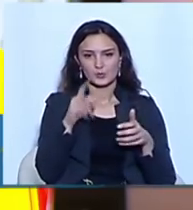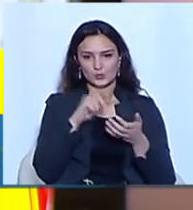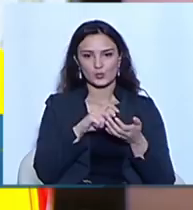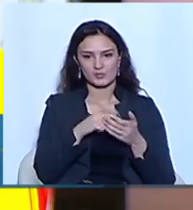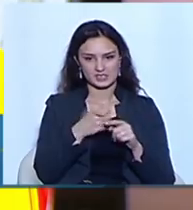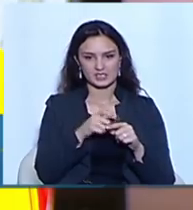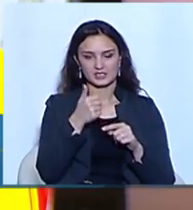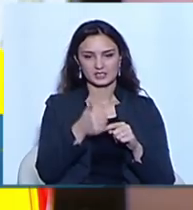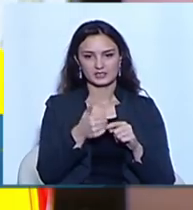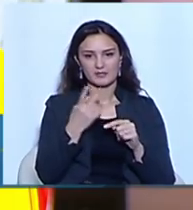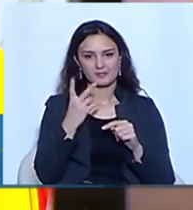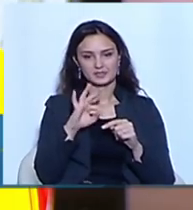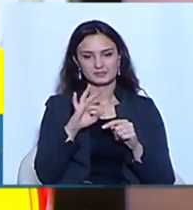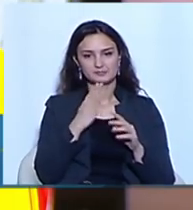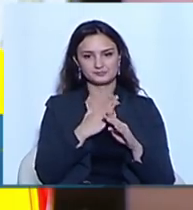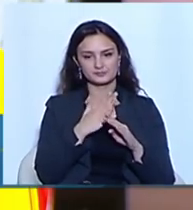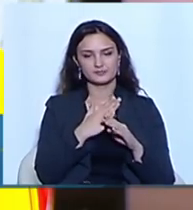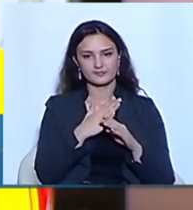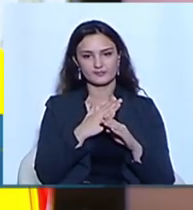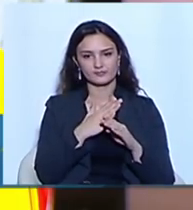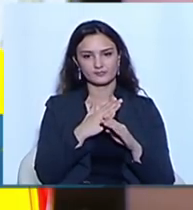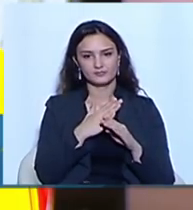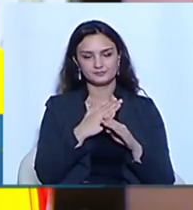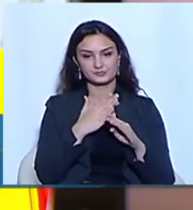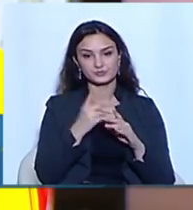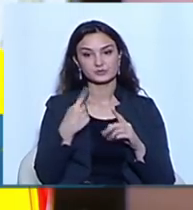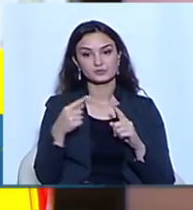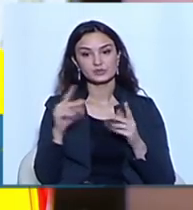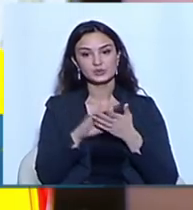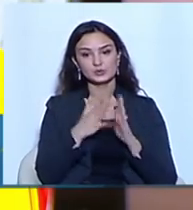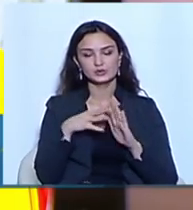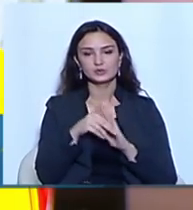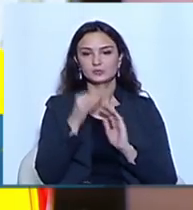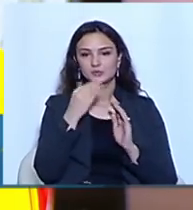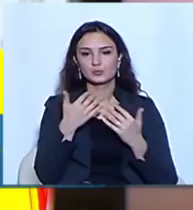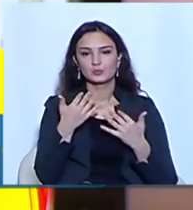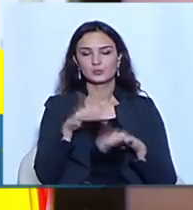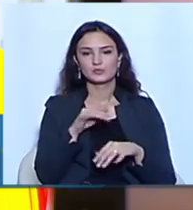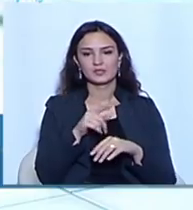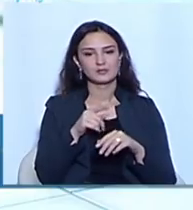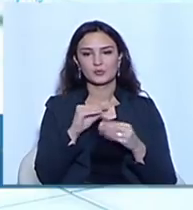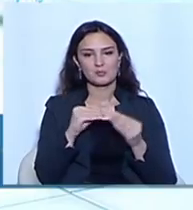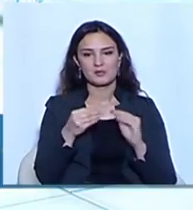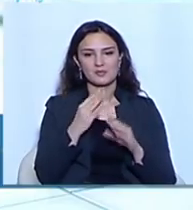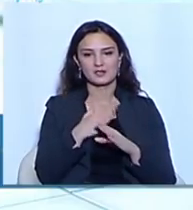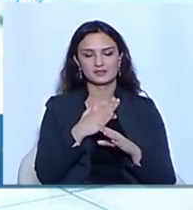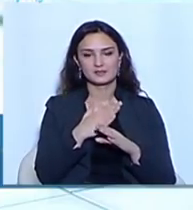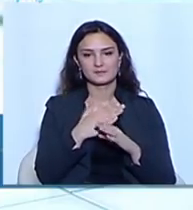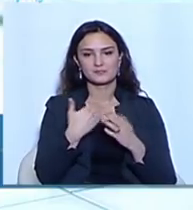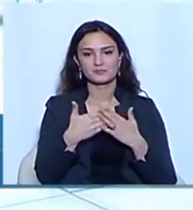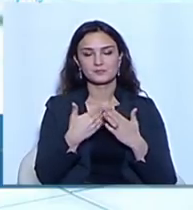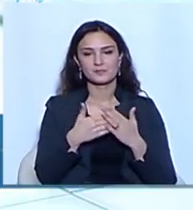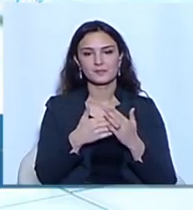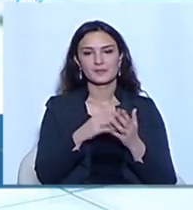ძალიან კარგი, მაგრამ გარკვეულ სიტუაციაში მე უკვე ძალიან დამაბრკოლებელი ხდება. სხვათა შორის